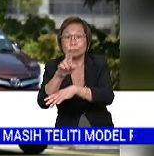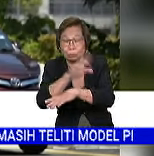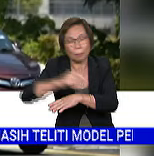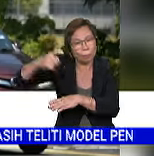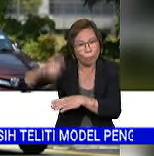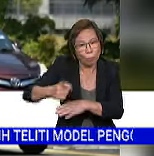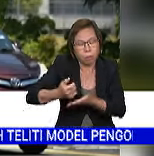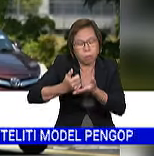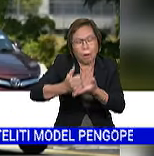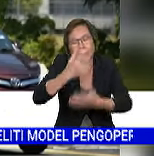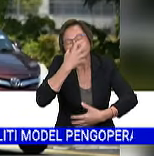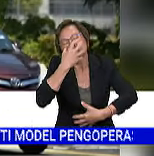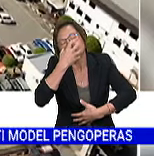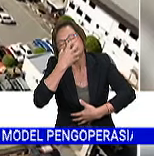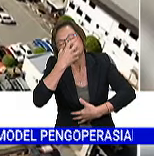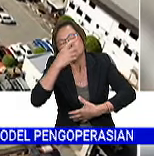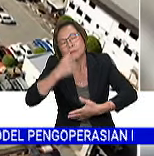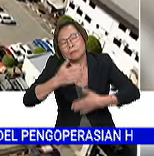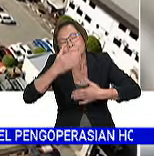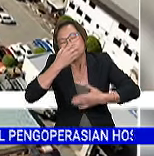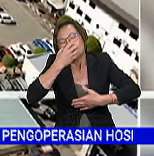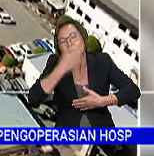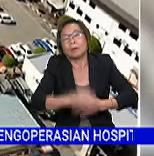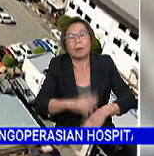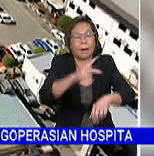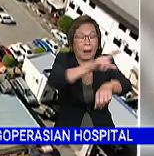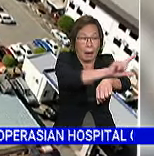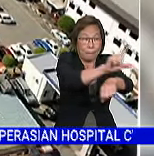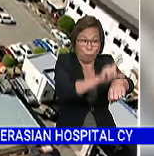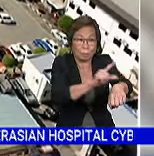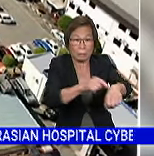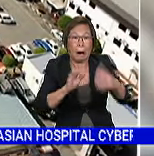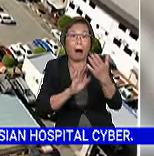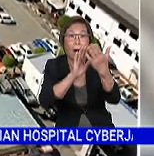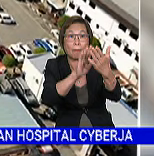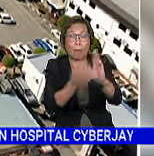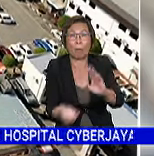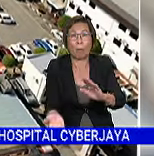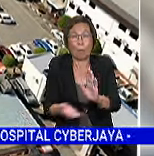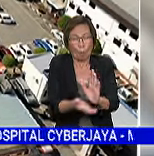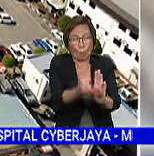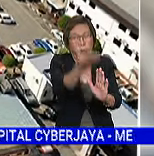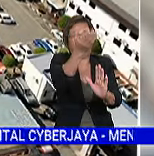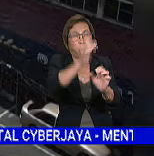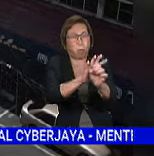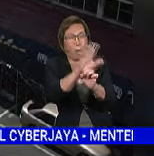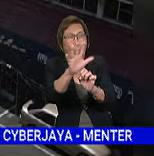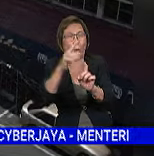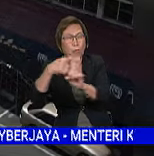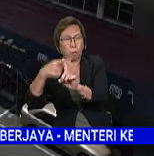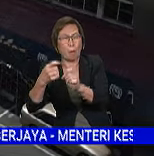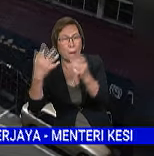dan memerlukan bantuan pernafasan Pulau bebas juga itu sedang berhadapan dengan kenaikan kas positif yang